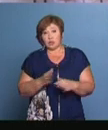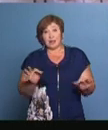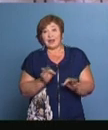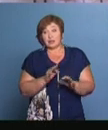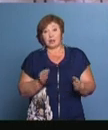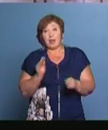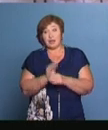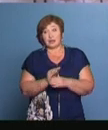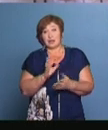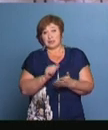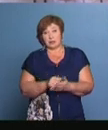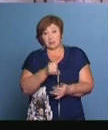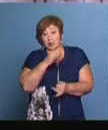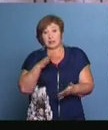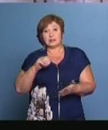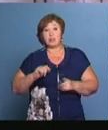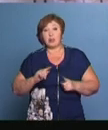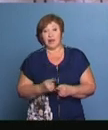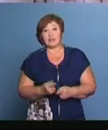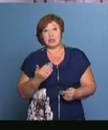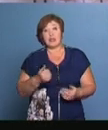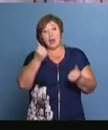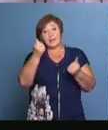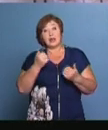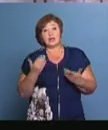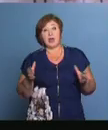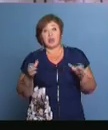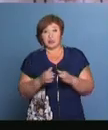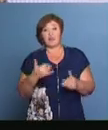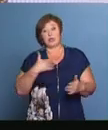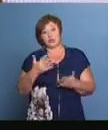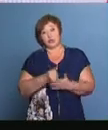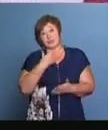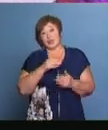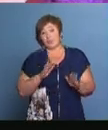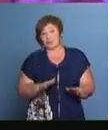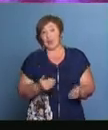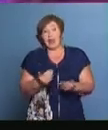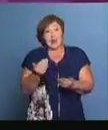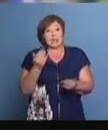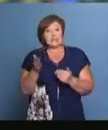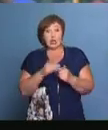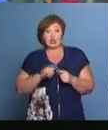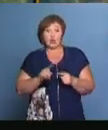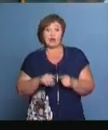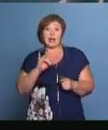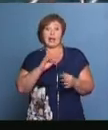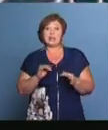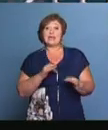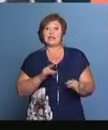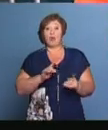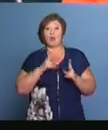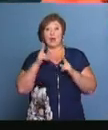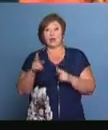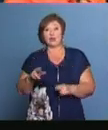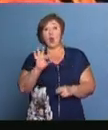никто не мог справиться. Но вот здесь, вот благодаря этому коллективу, она нашла свое место. На днях детский инклюзивный театр из Ижевска отправляется в